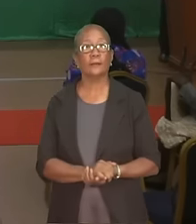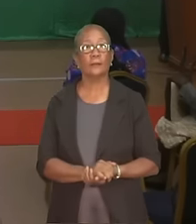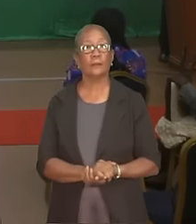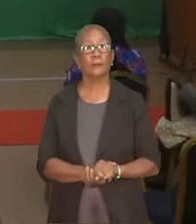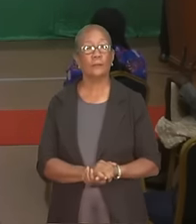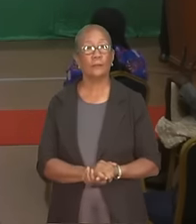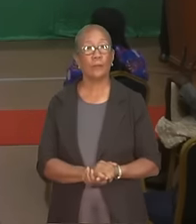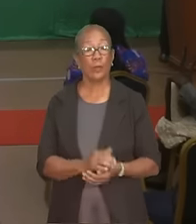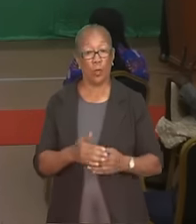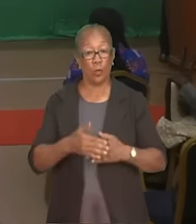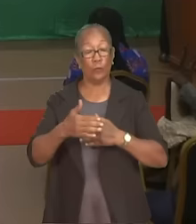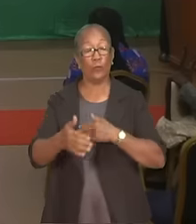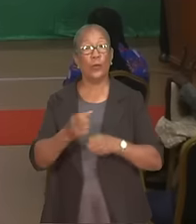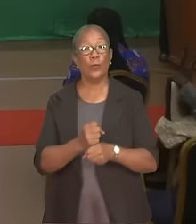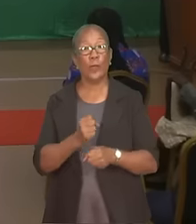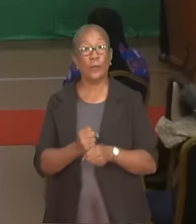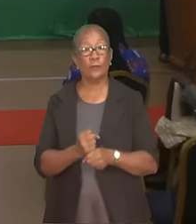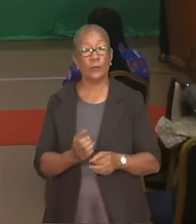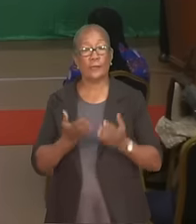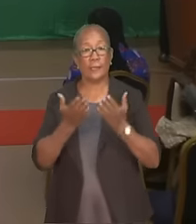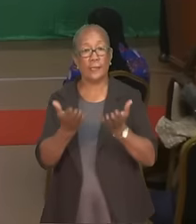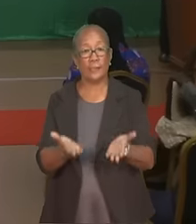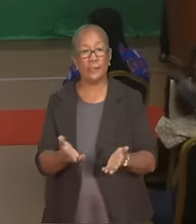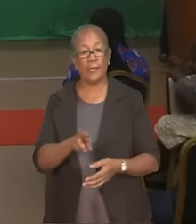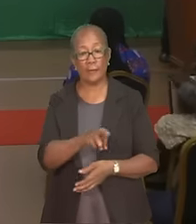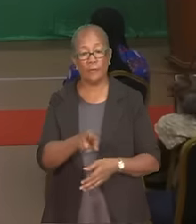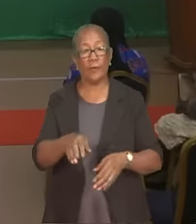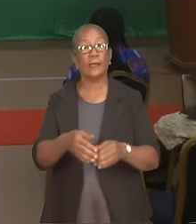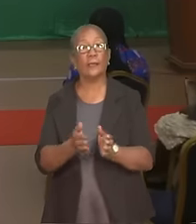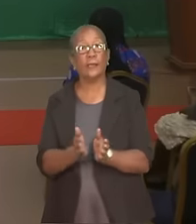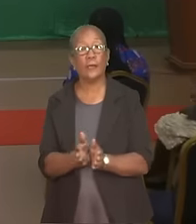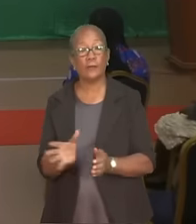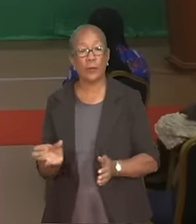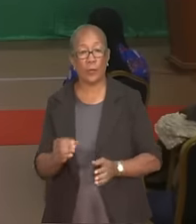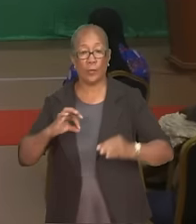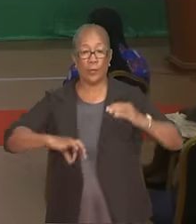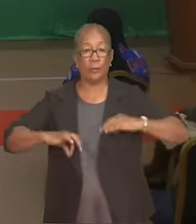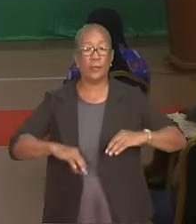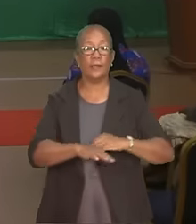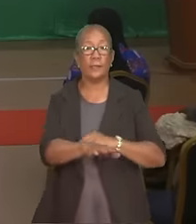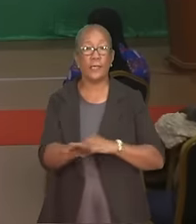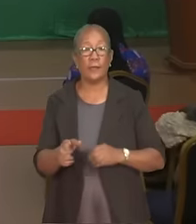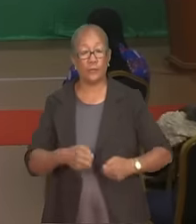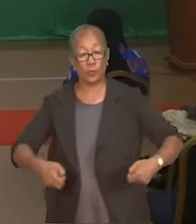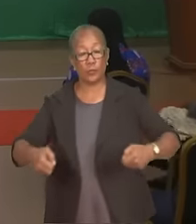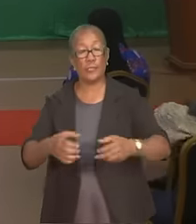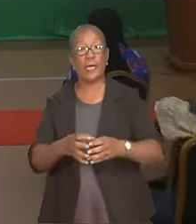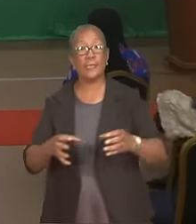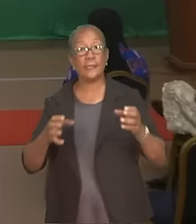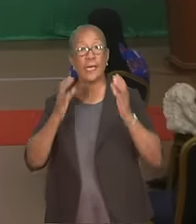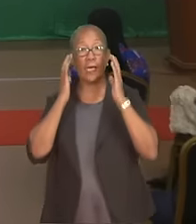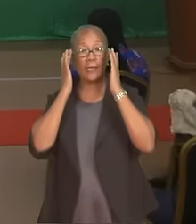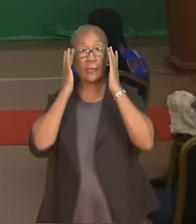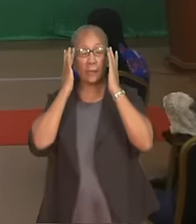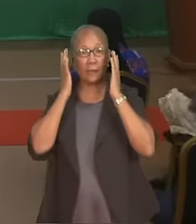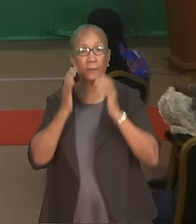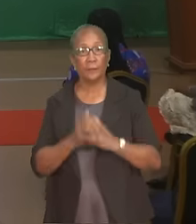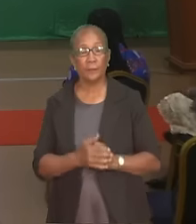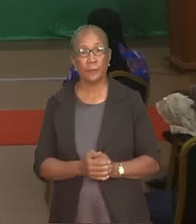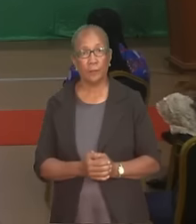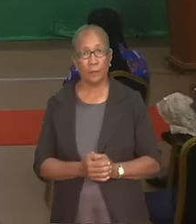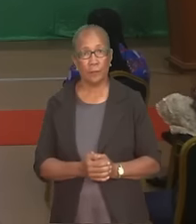Het voorwerk voor het instellen van de raden vanuit het ministerie van Sociale Zaken is reeds